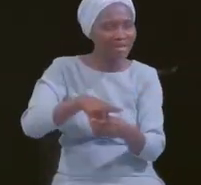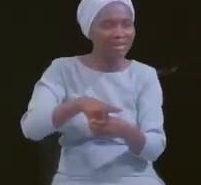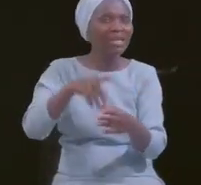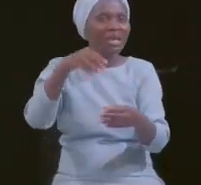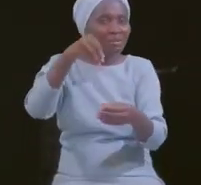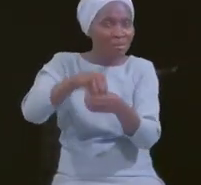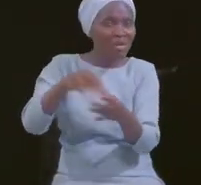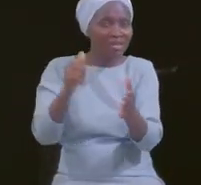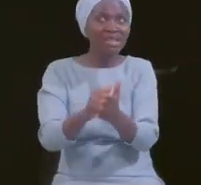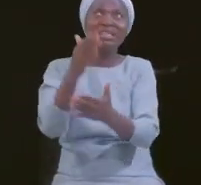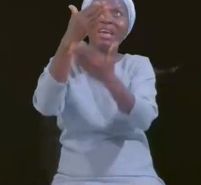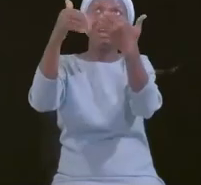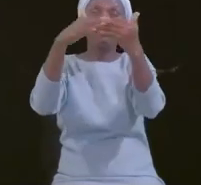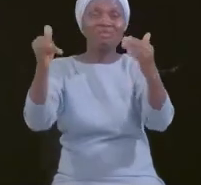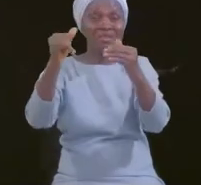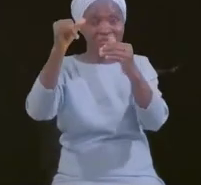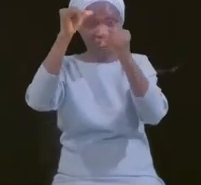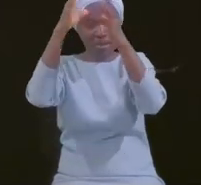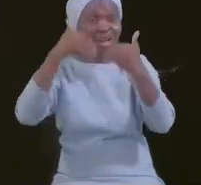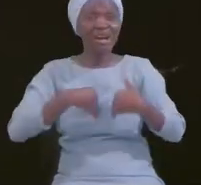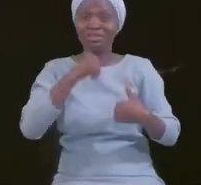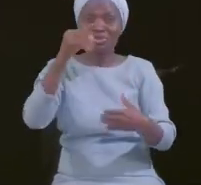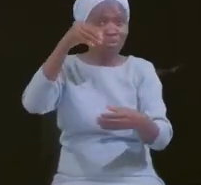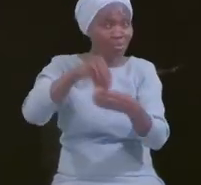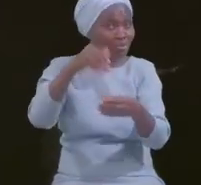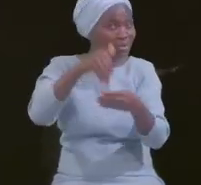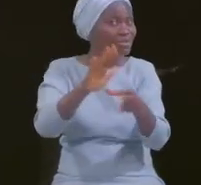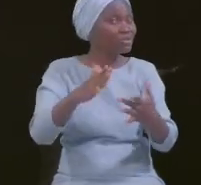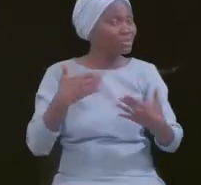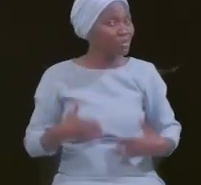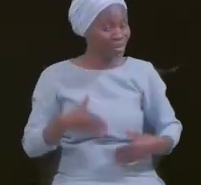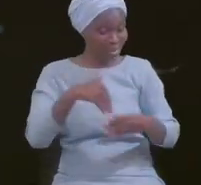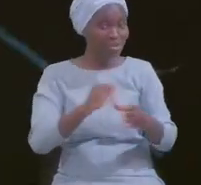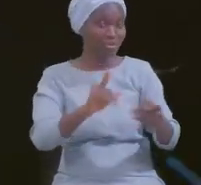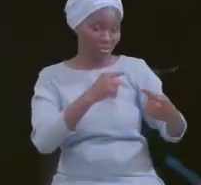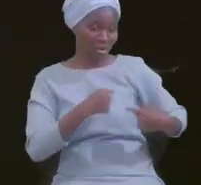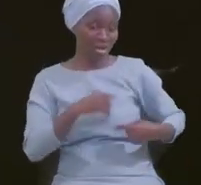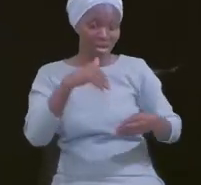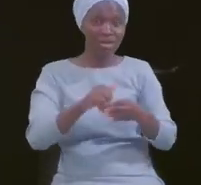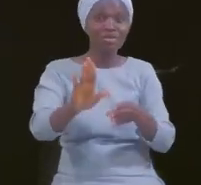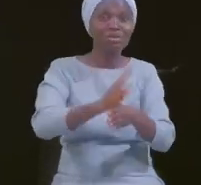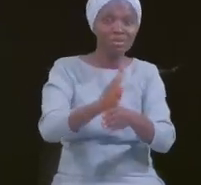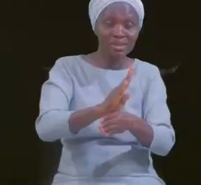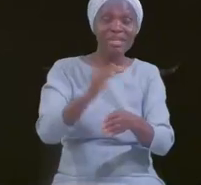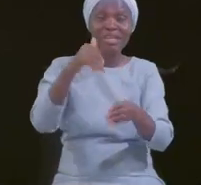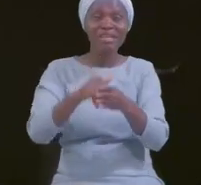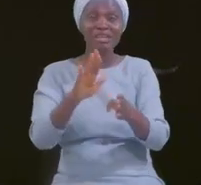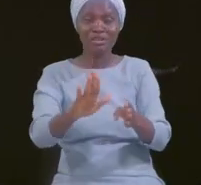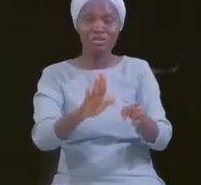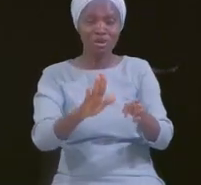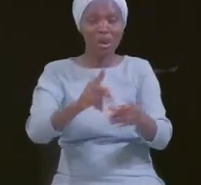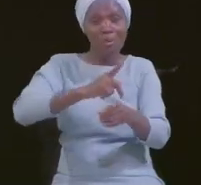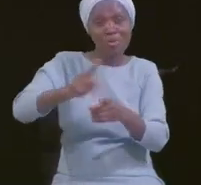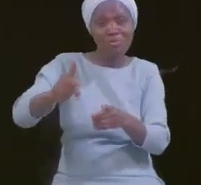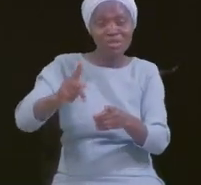Père Céleste n'a pas plantée dans votre corps, dans votre cœur, dans vos affaires, dans votre profession, dans